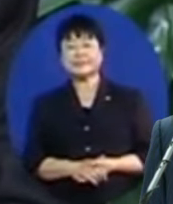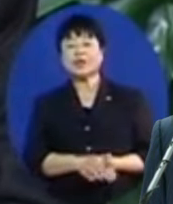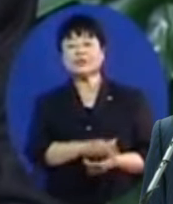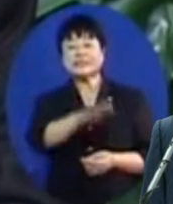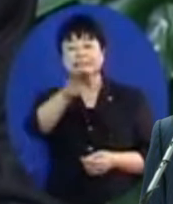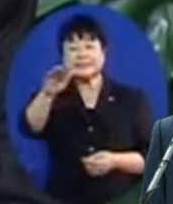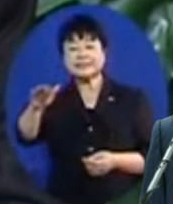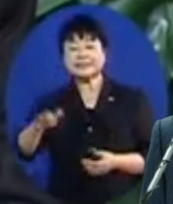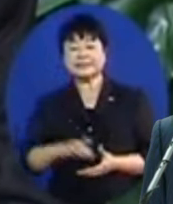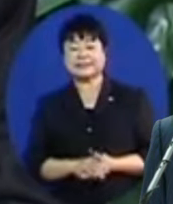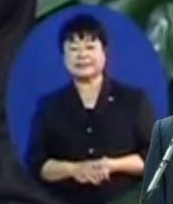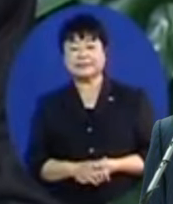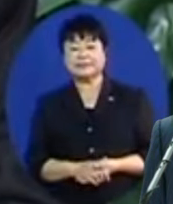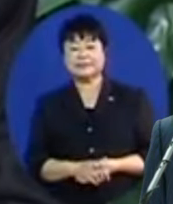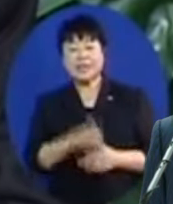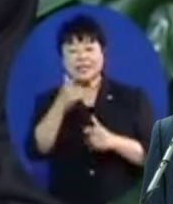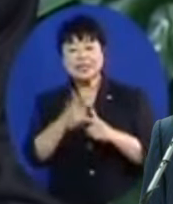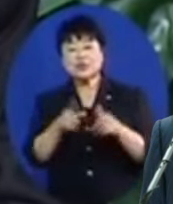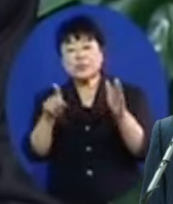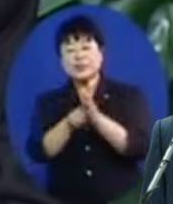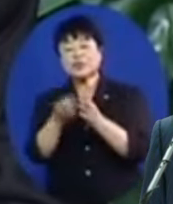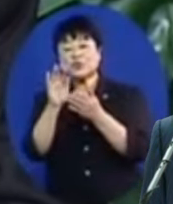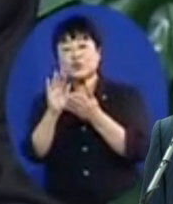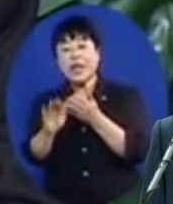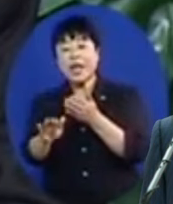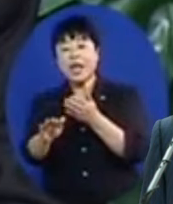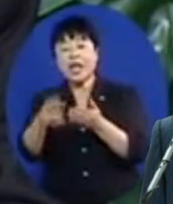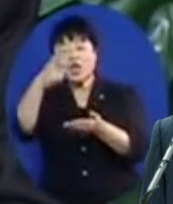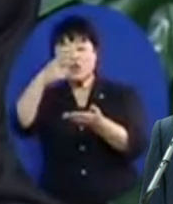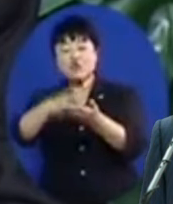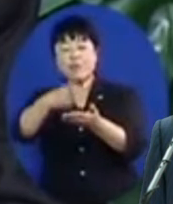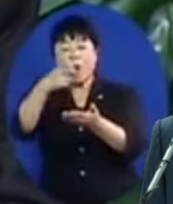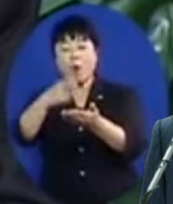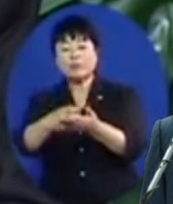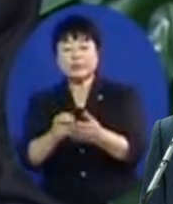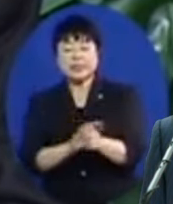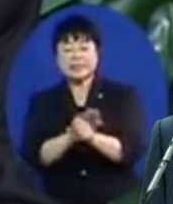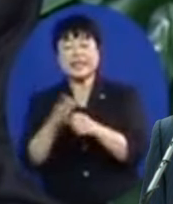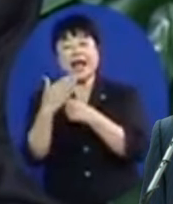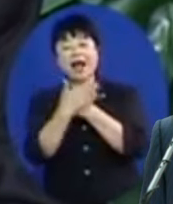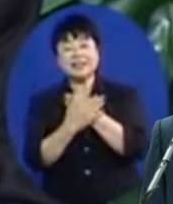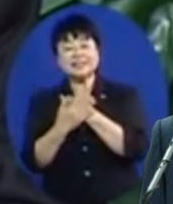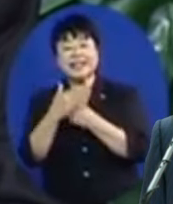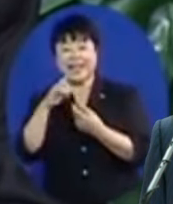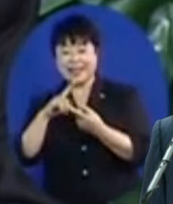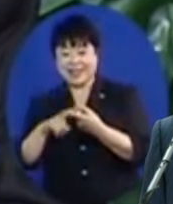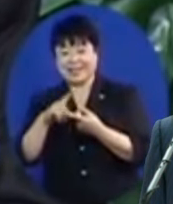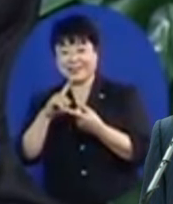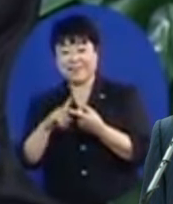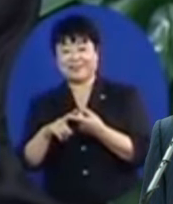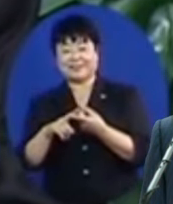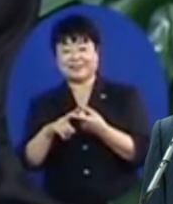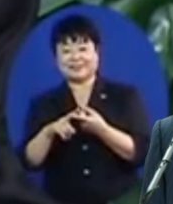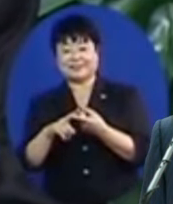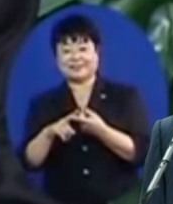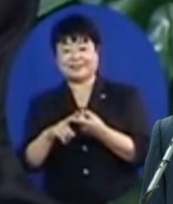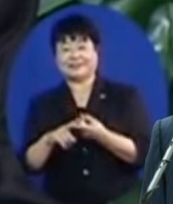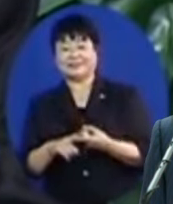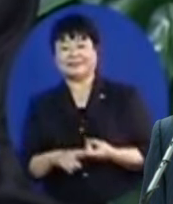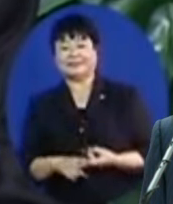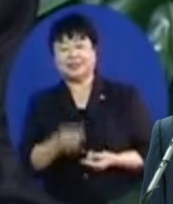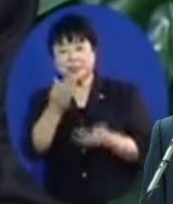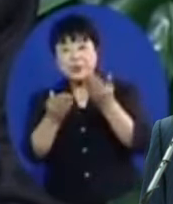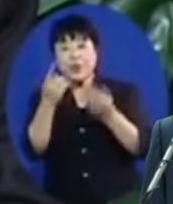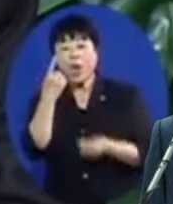우리는 예수를 믿고 난 다음에 율법과 사랑과 은혜에 대한 대조를 종종